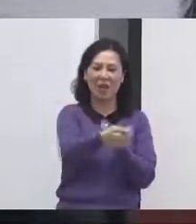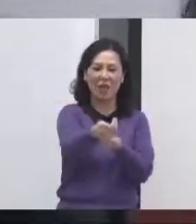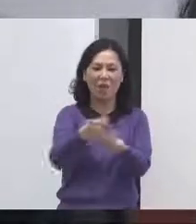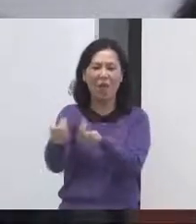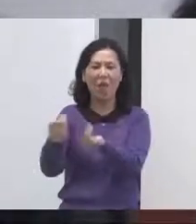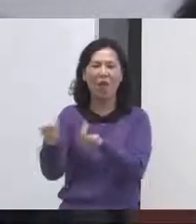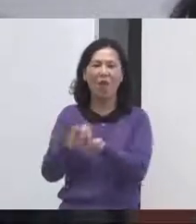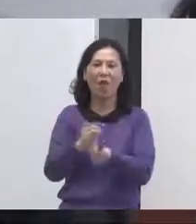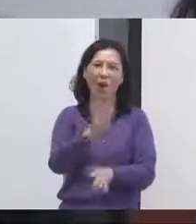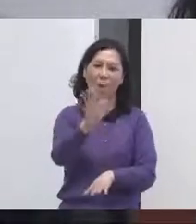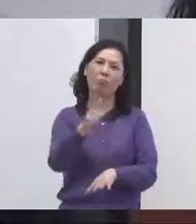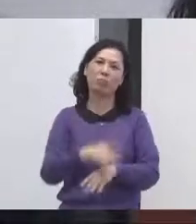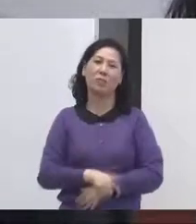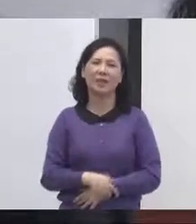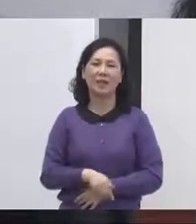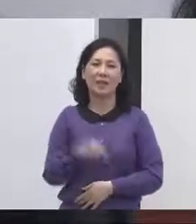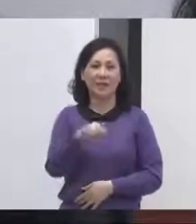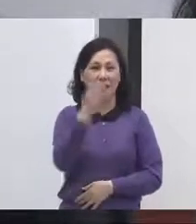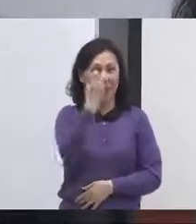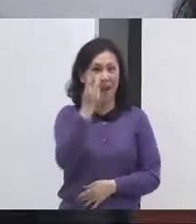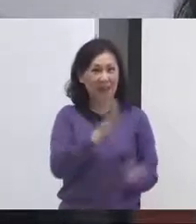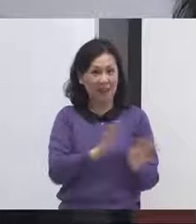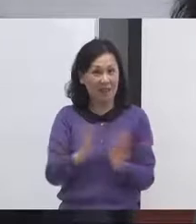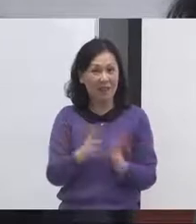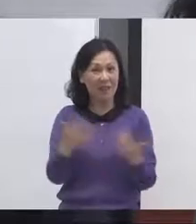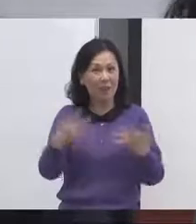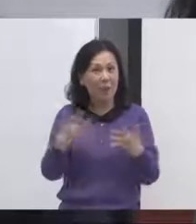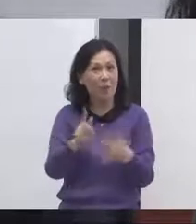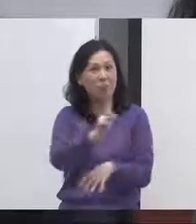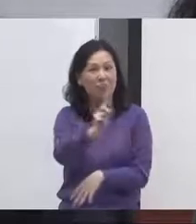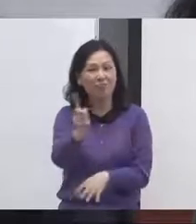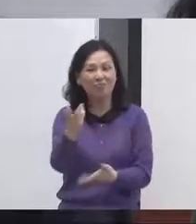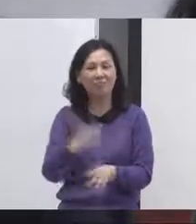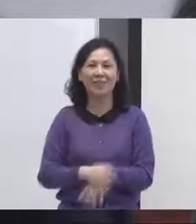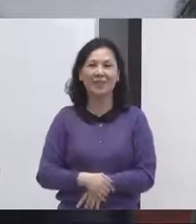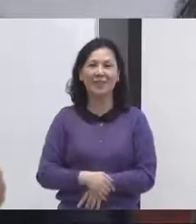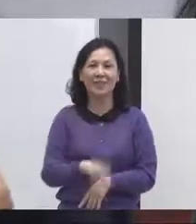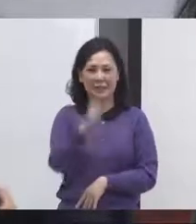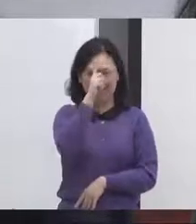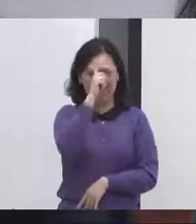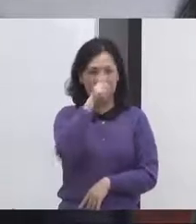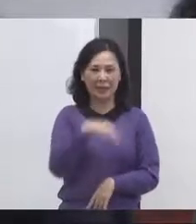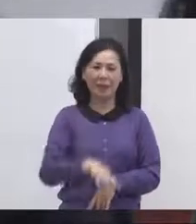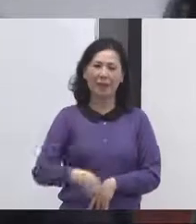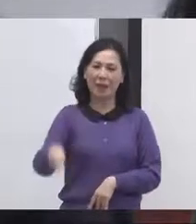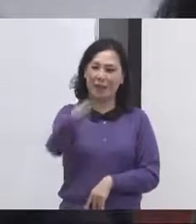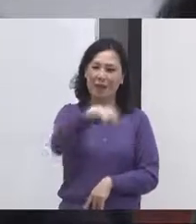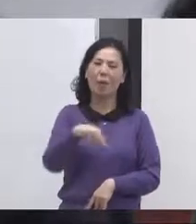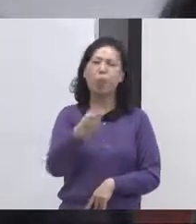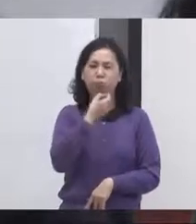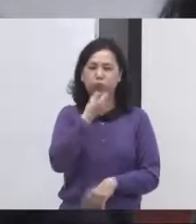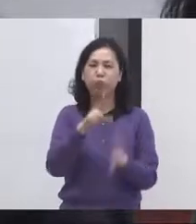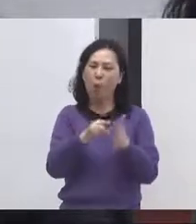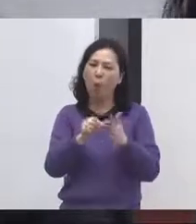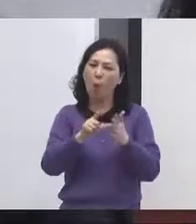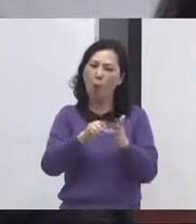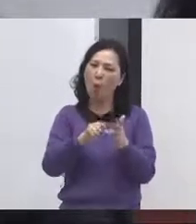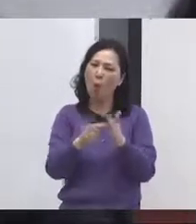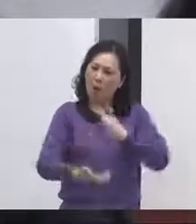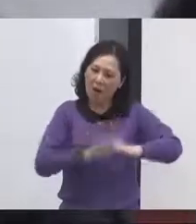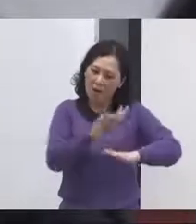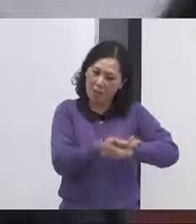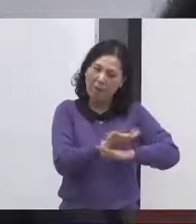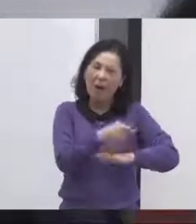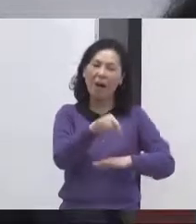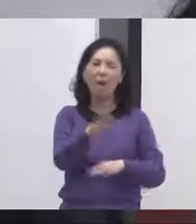林遇到治理的问题有哪些？好，我们其实是一个聚集大家愿意贡献时间的一个资源，这